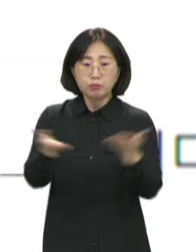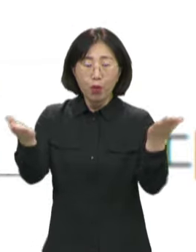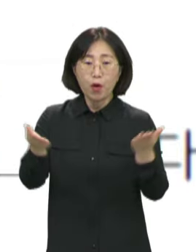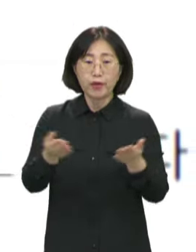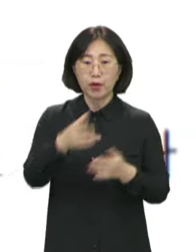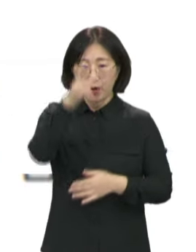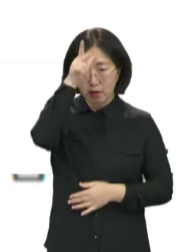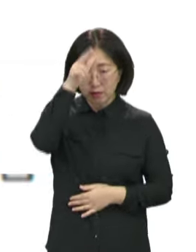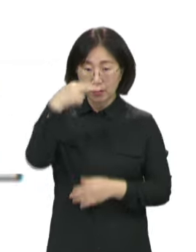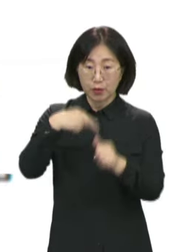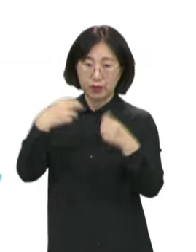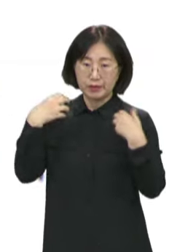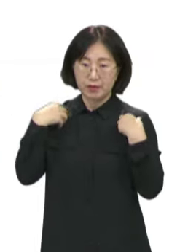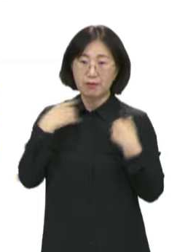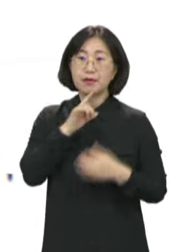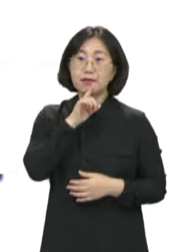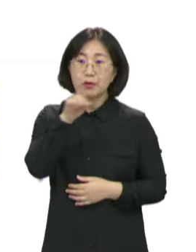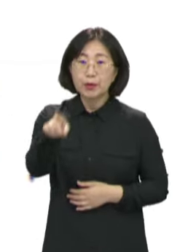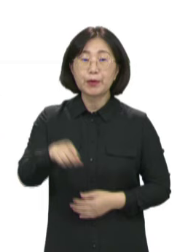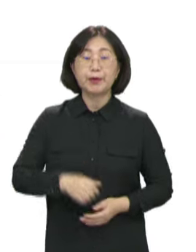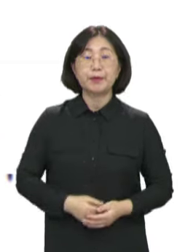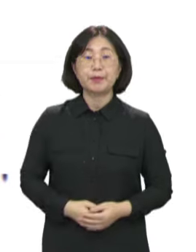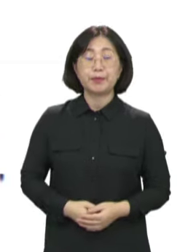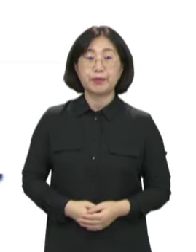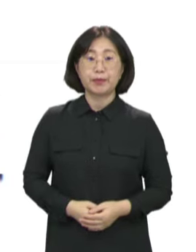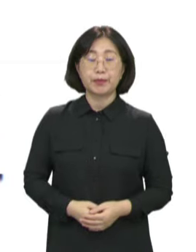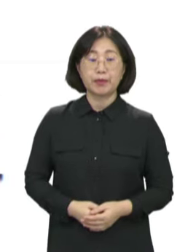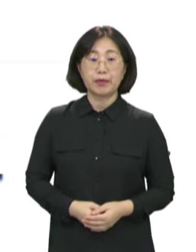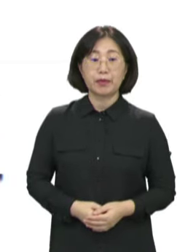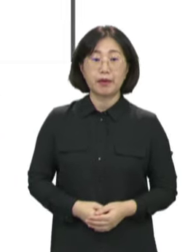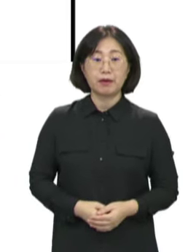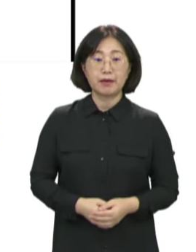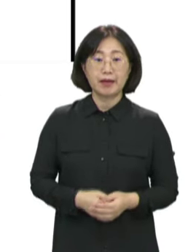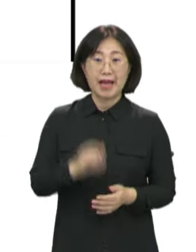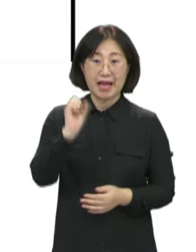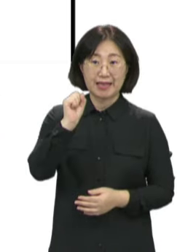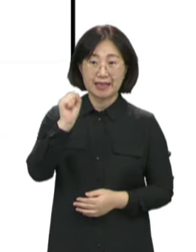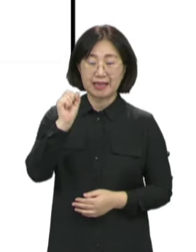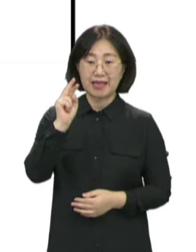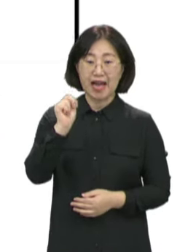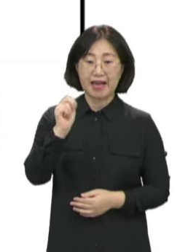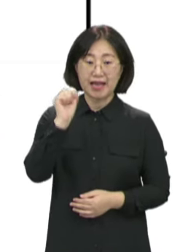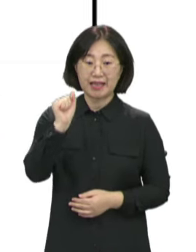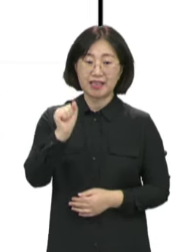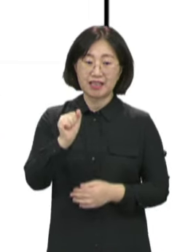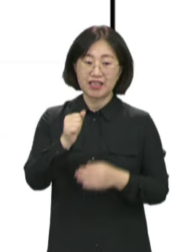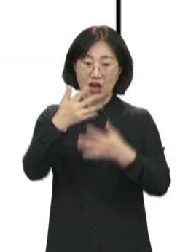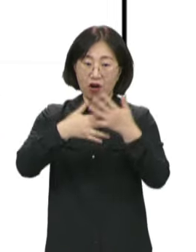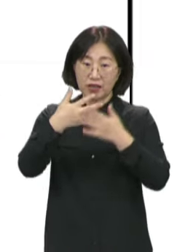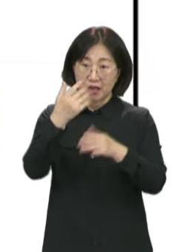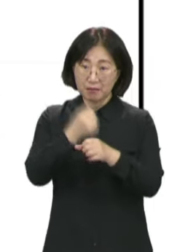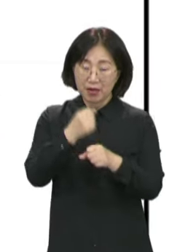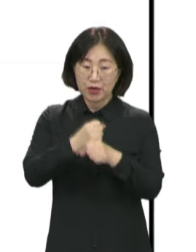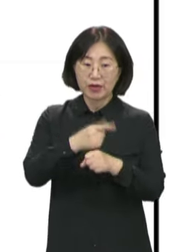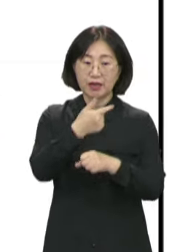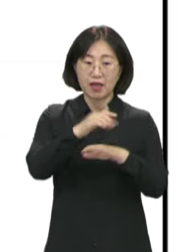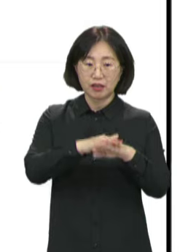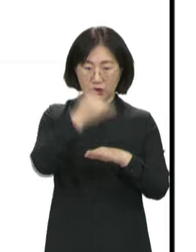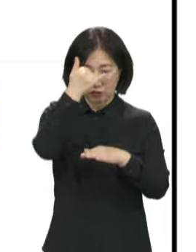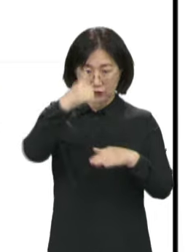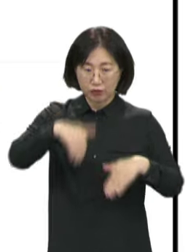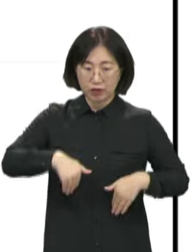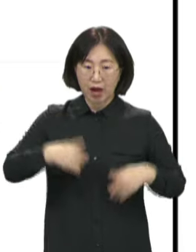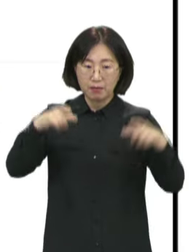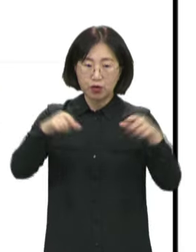각각 경찰서와 교육청에 신고한 것으로 전해졌습니다. SNS에는 딥페이크 영상물이 만들어진 대전과 충남